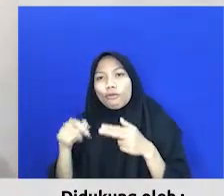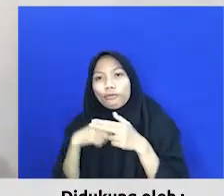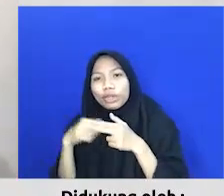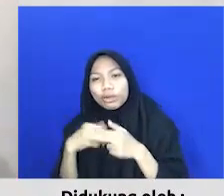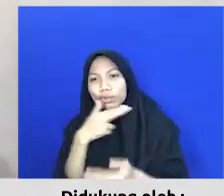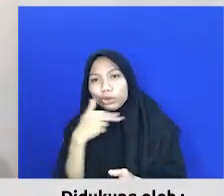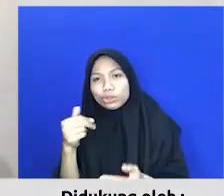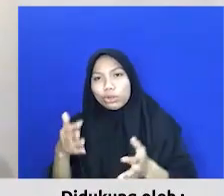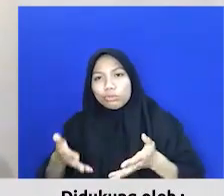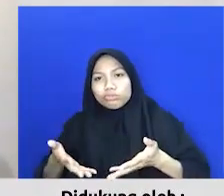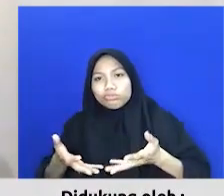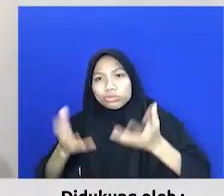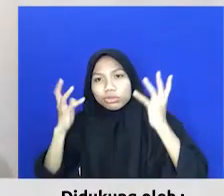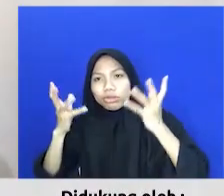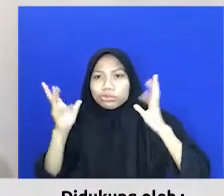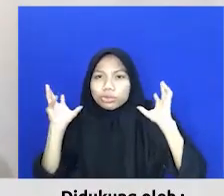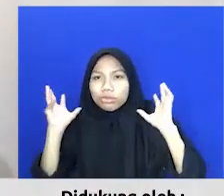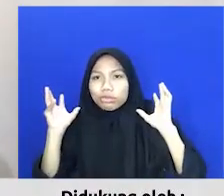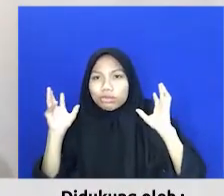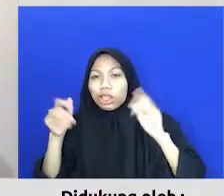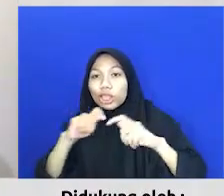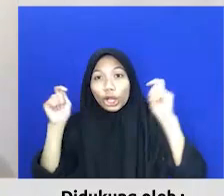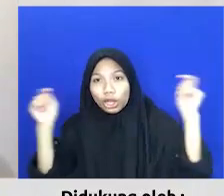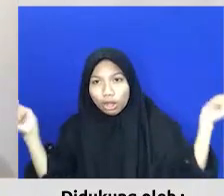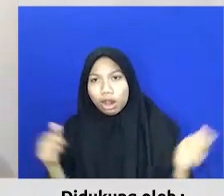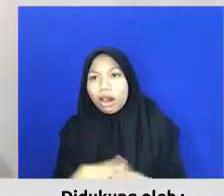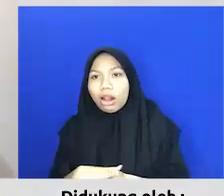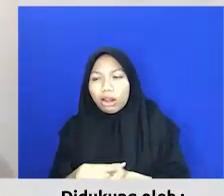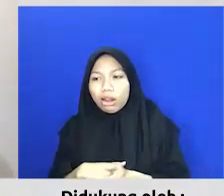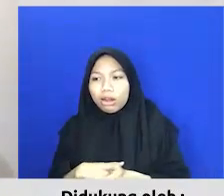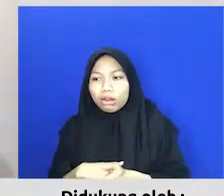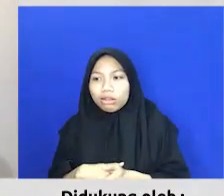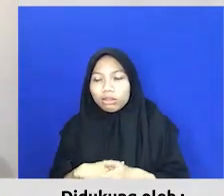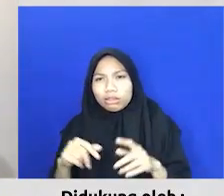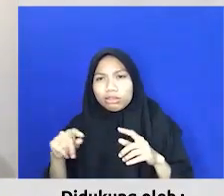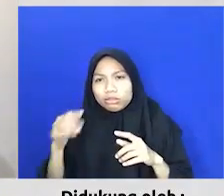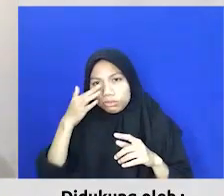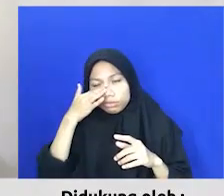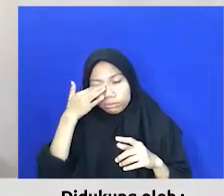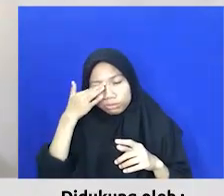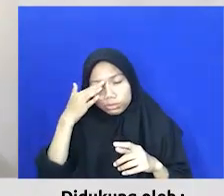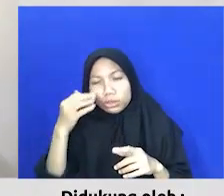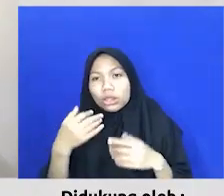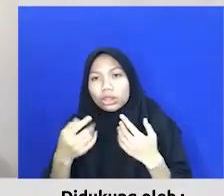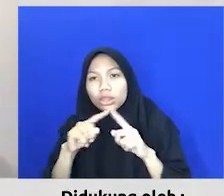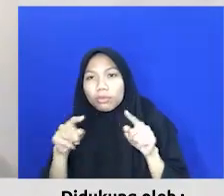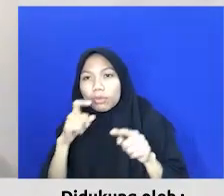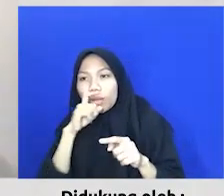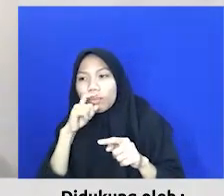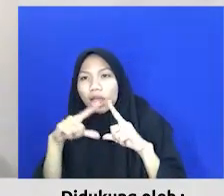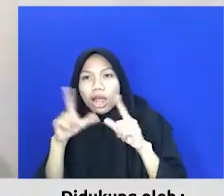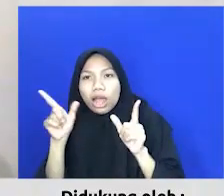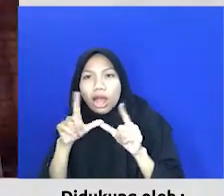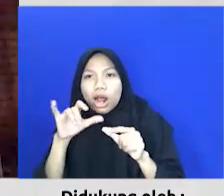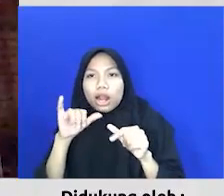Anda tidak begitu saya kenal ya. Okay. Ya, Pak. Tapi kira-kira kalau dalam, yang saya